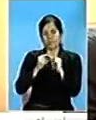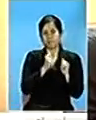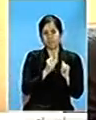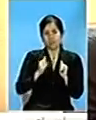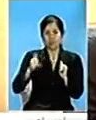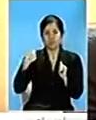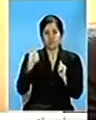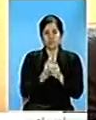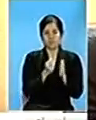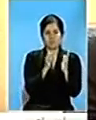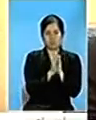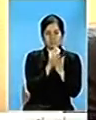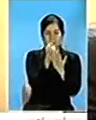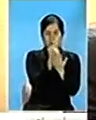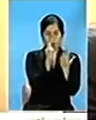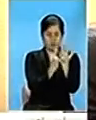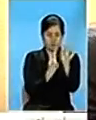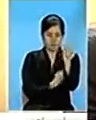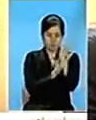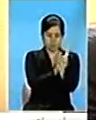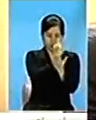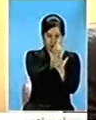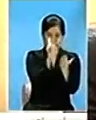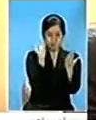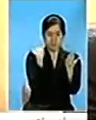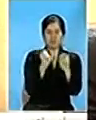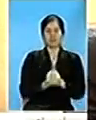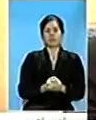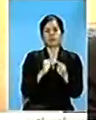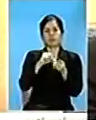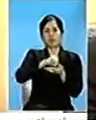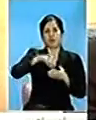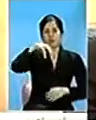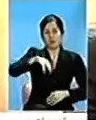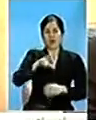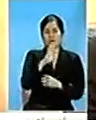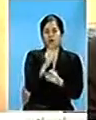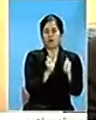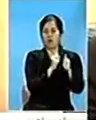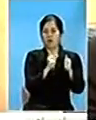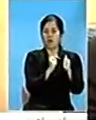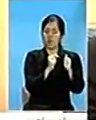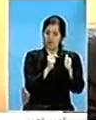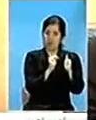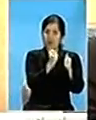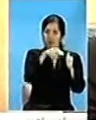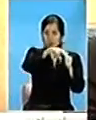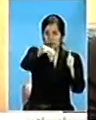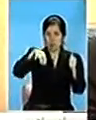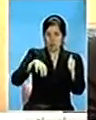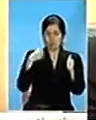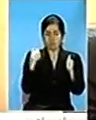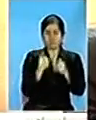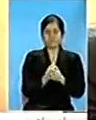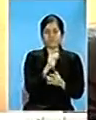ชิกทั้ง77จังหวัดที่มาจากสภาองค์กรชุมชนเรามีองค์ประกอบของนักวิชาการเร